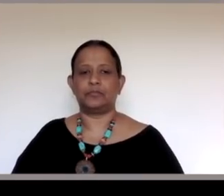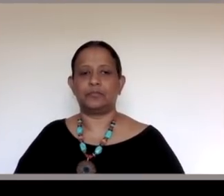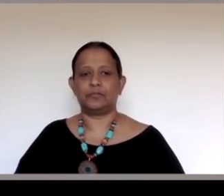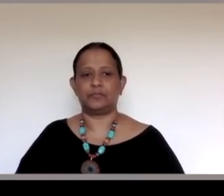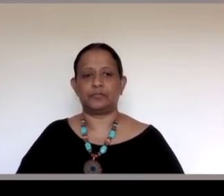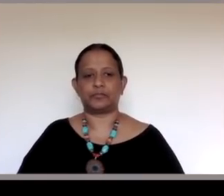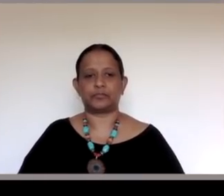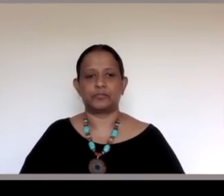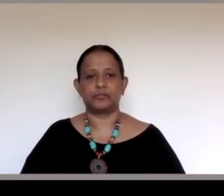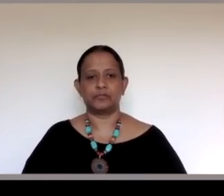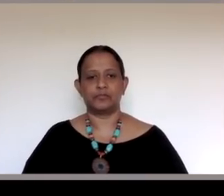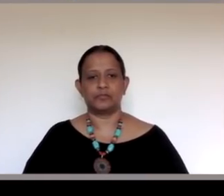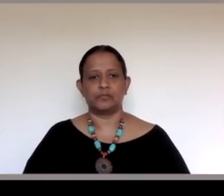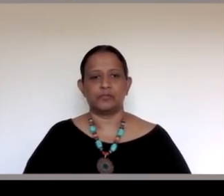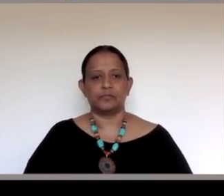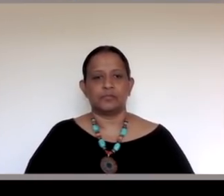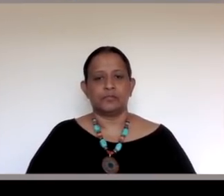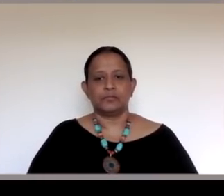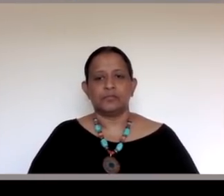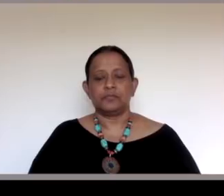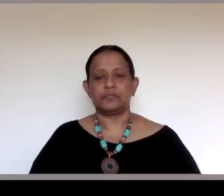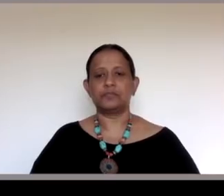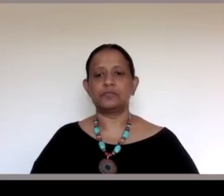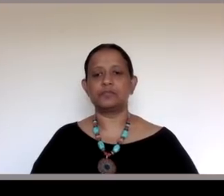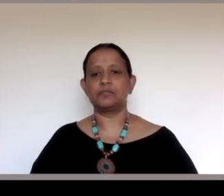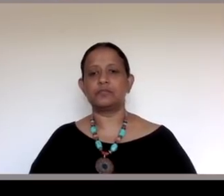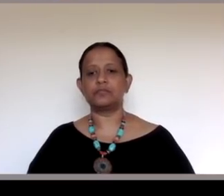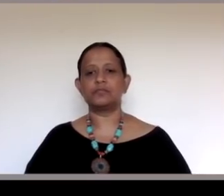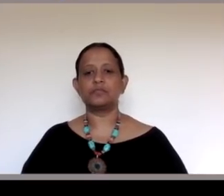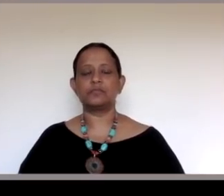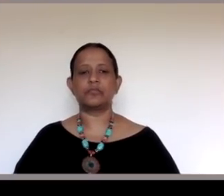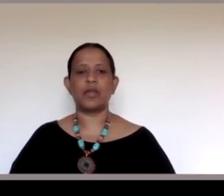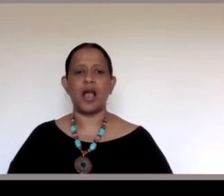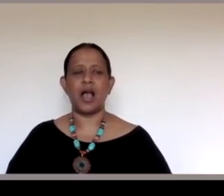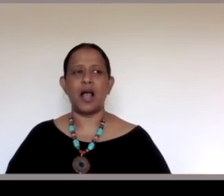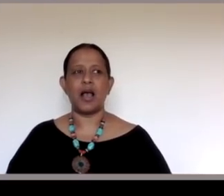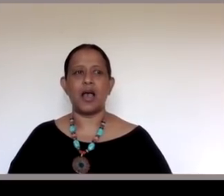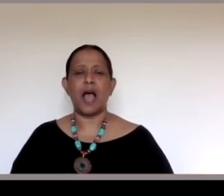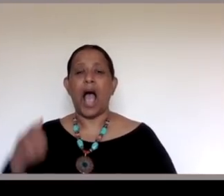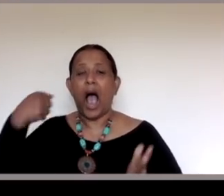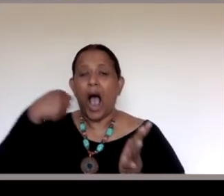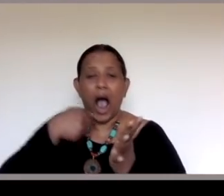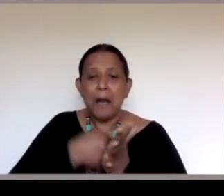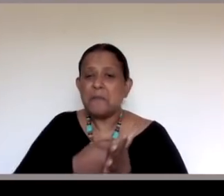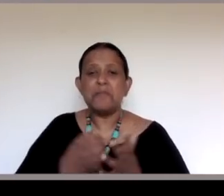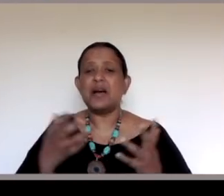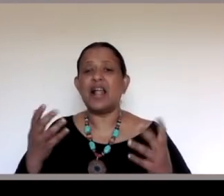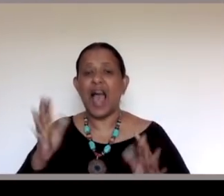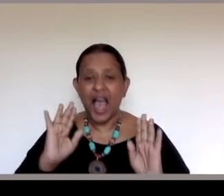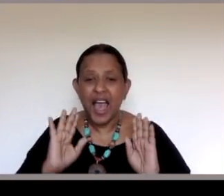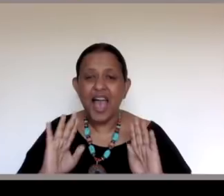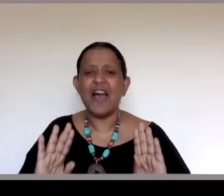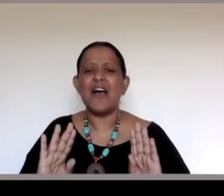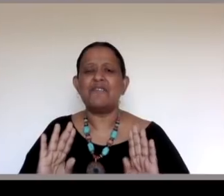கோஹெத் மாவாஷன. நான் என் ஆவியிலே எளிமையா இருக்கும் போது நான் வெளிப்படையாக என்னை நடித்து காண்பிக்க தேவையில்லை. ஏகாய் தேவ